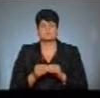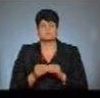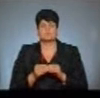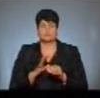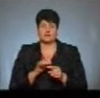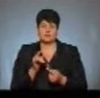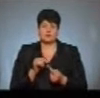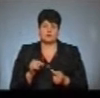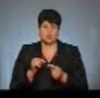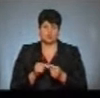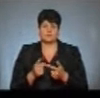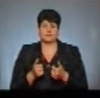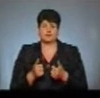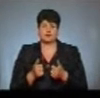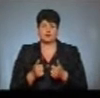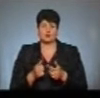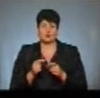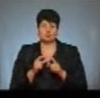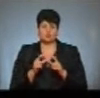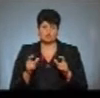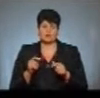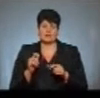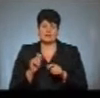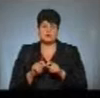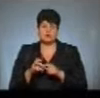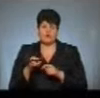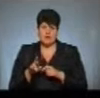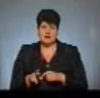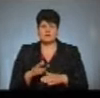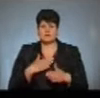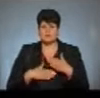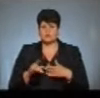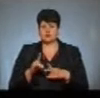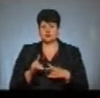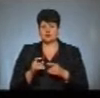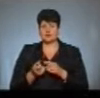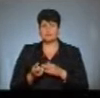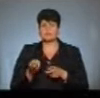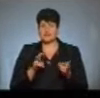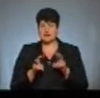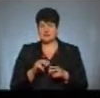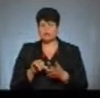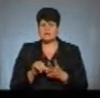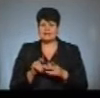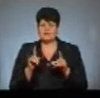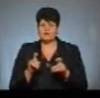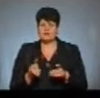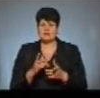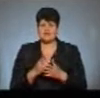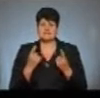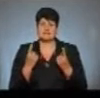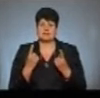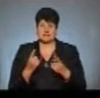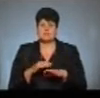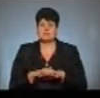відповідно до регламенту роботи пункту тестування. Відрадно, що і явка учасників тестування досить велика.